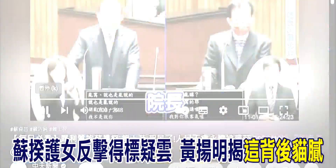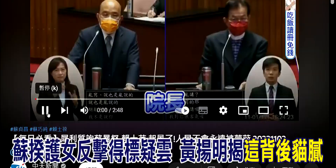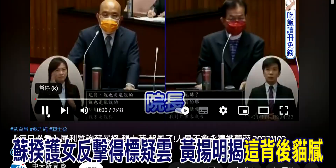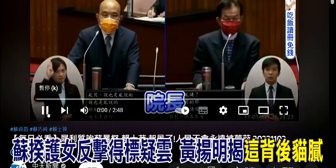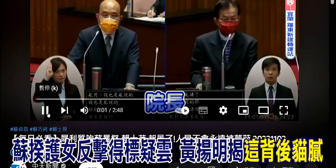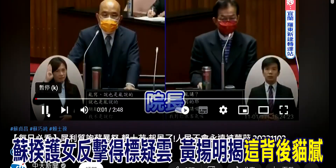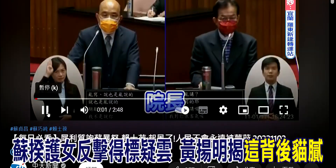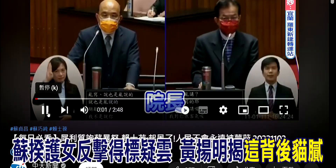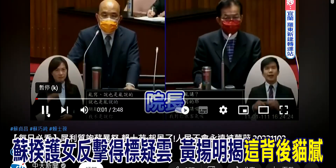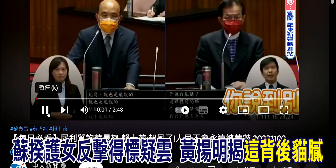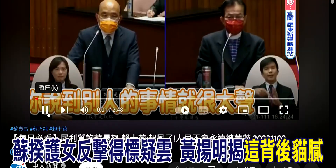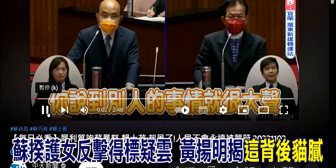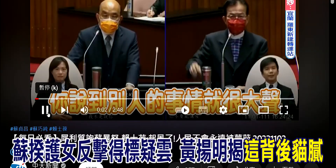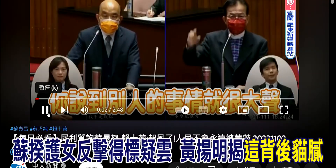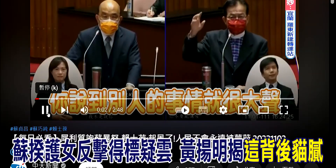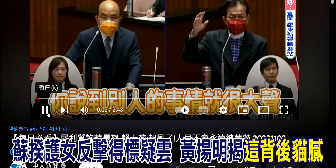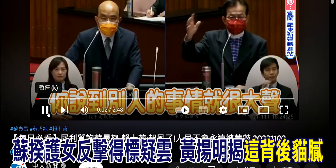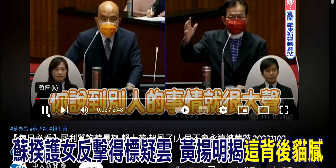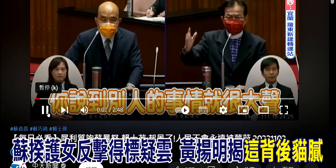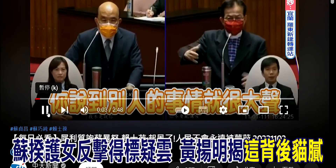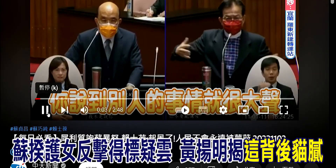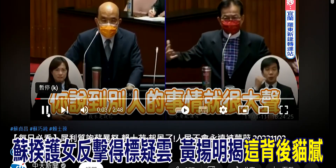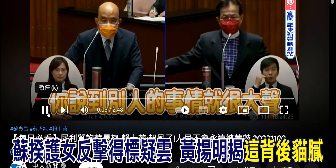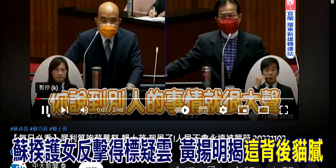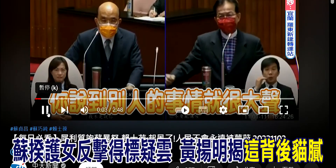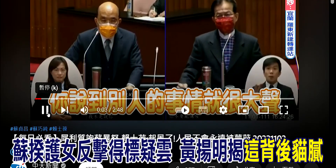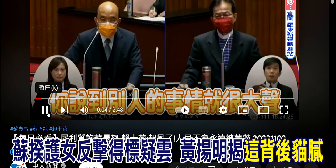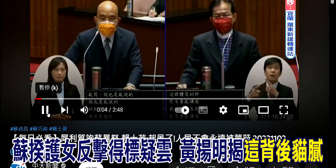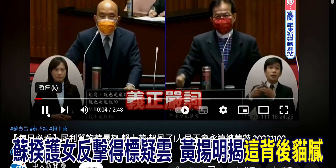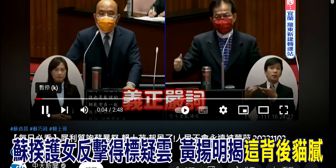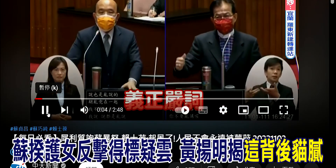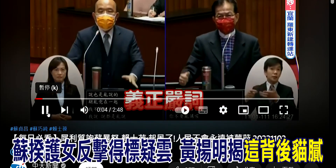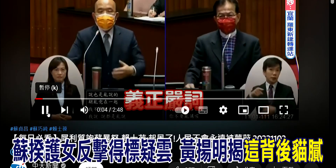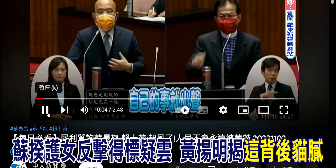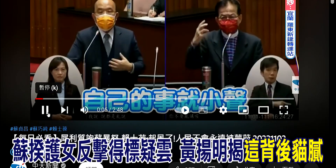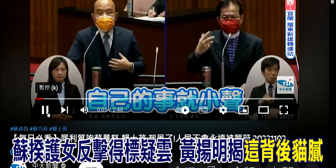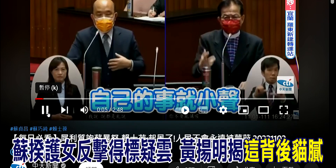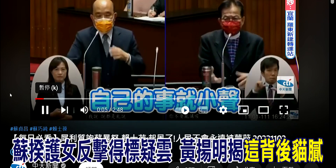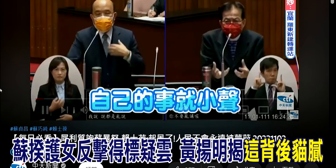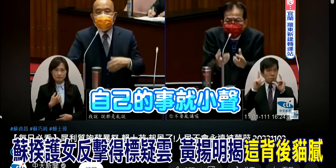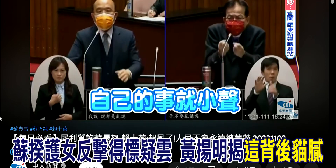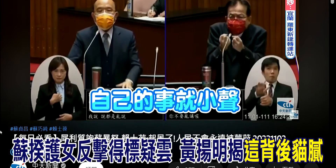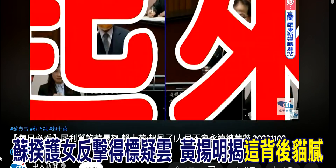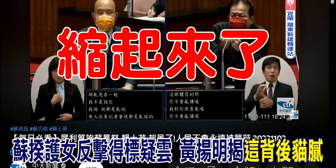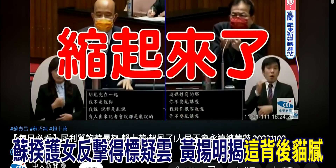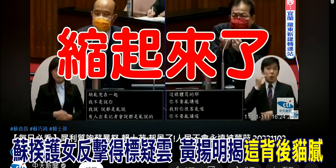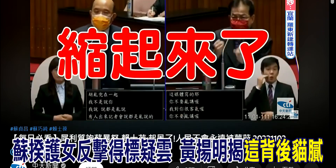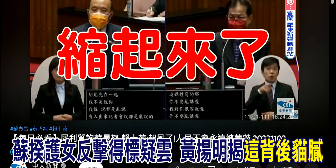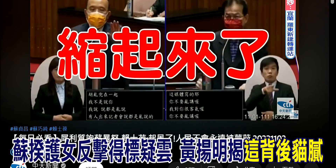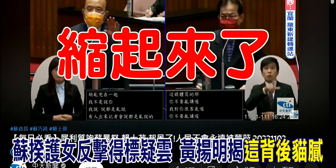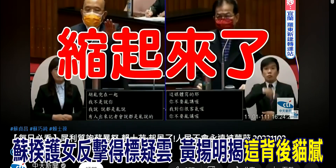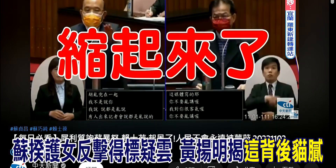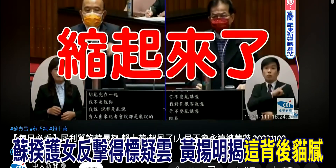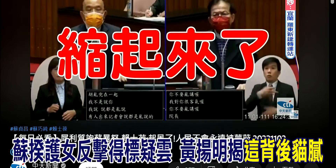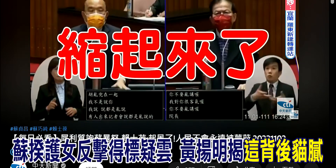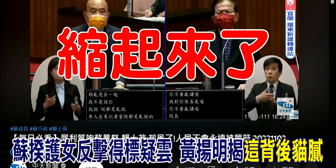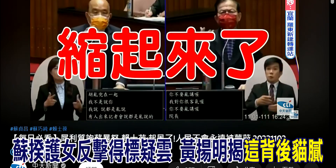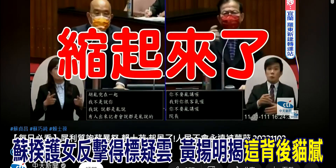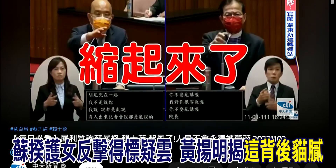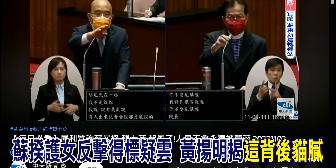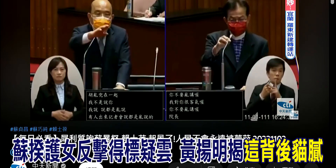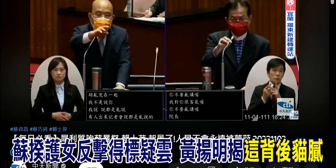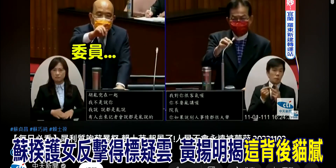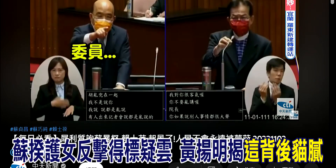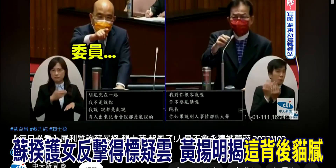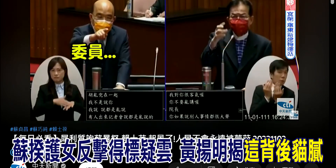吗？ 你也讲得不能代志，就大声呀！一整年只讲了这个代志，都细声的丢去。 没啊， 丢去